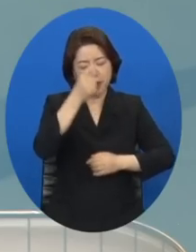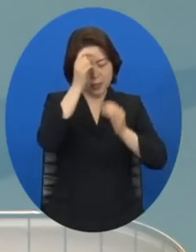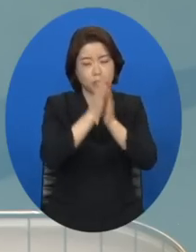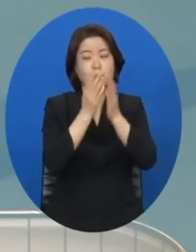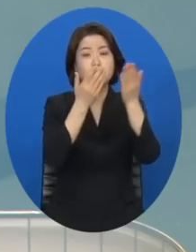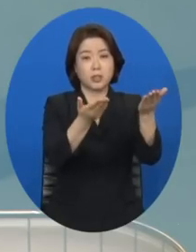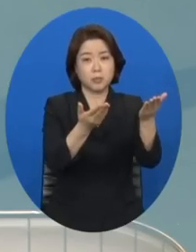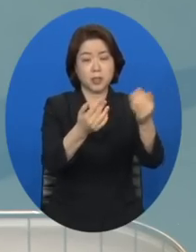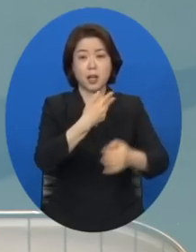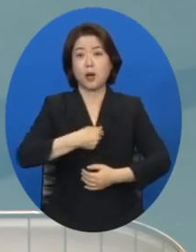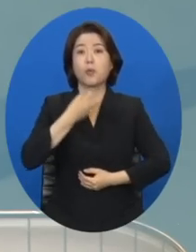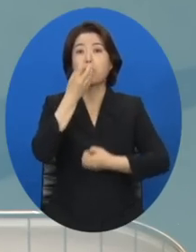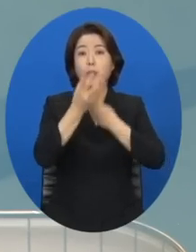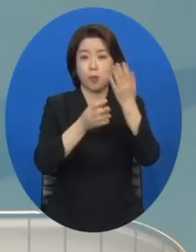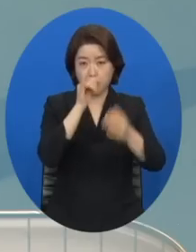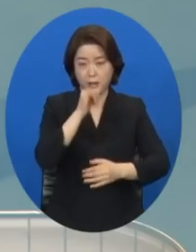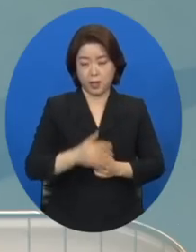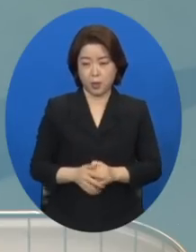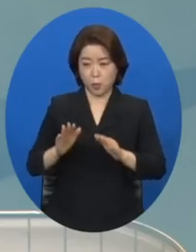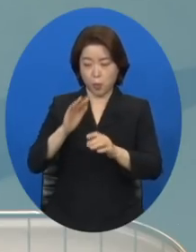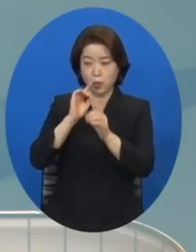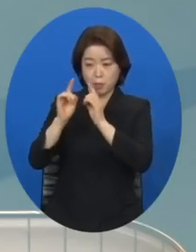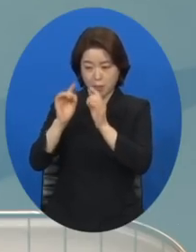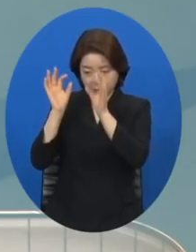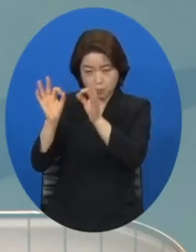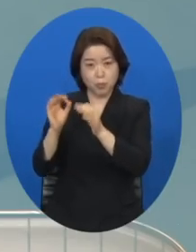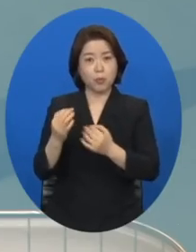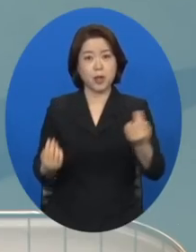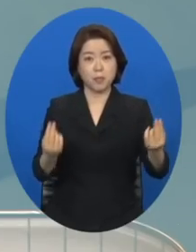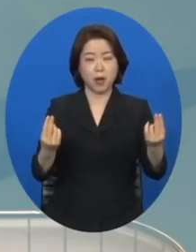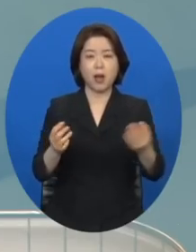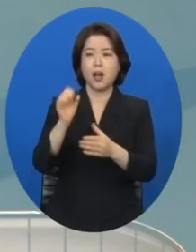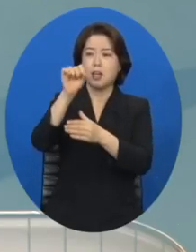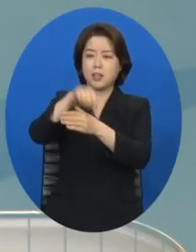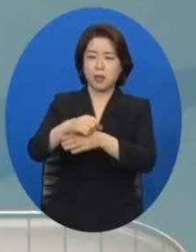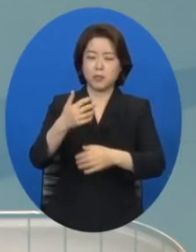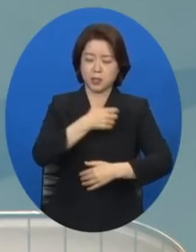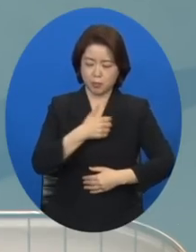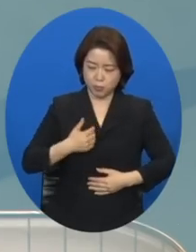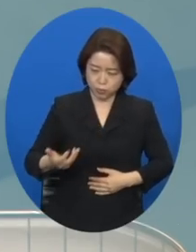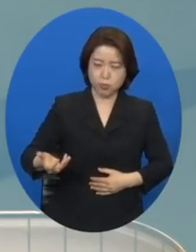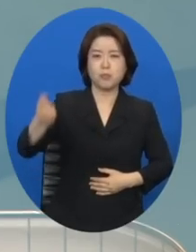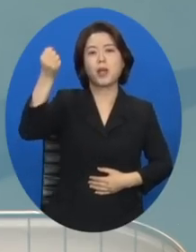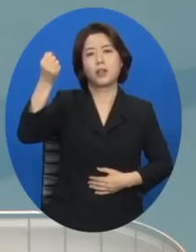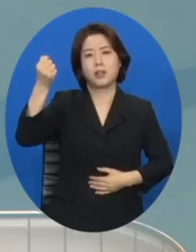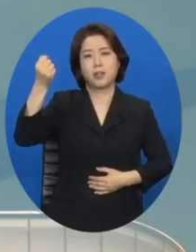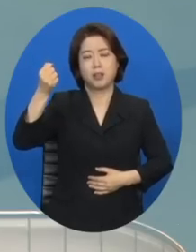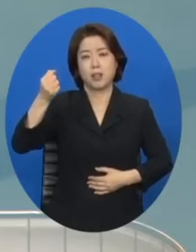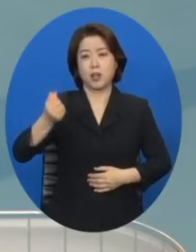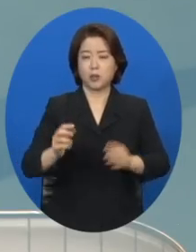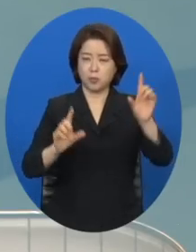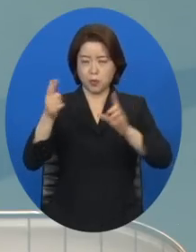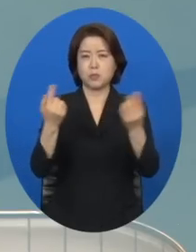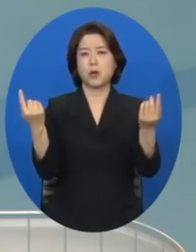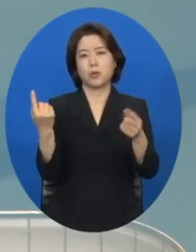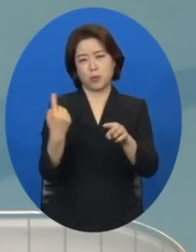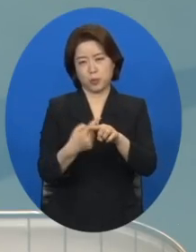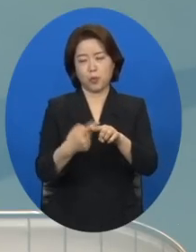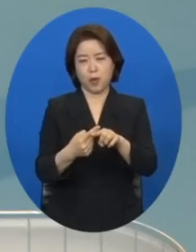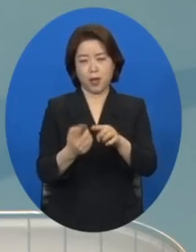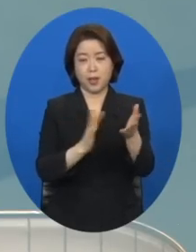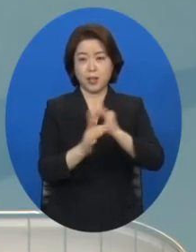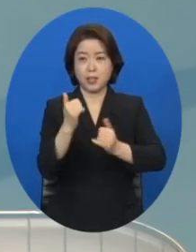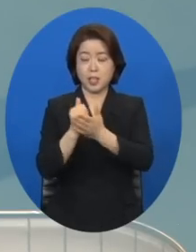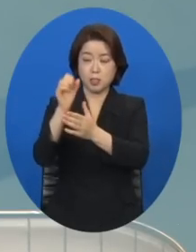바울의 고백인 거예요 이것이 오늘 말씀으로 보면 뭐예요 열매를 풍성히 맺는 거예요 예수님 모습이 통성이 맺혀지는